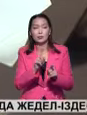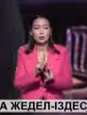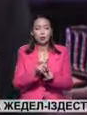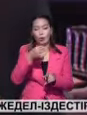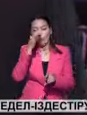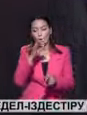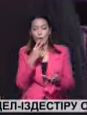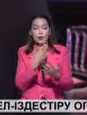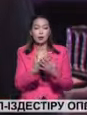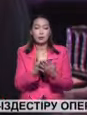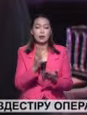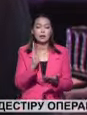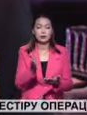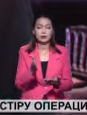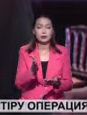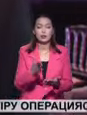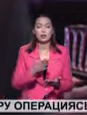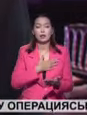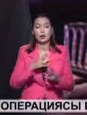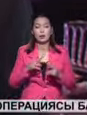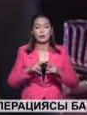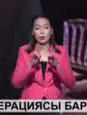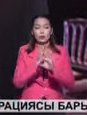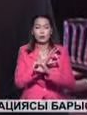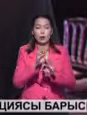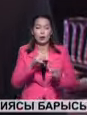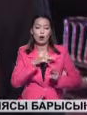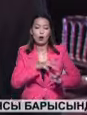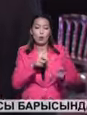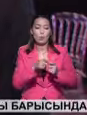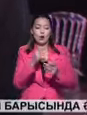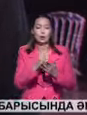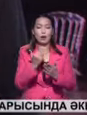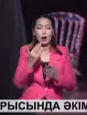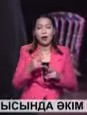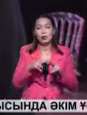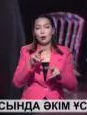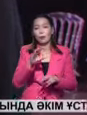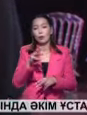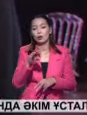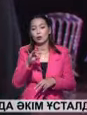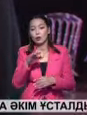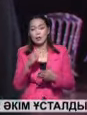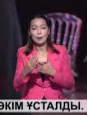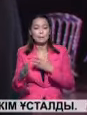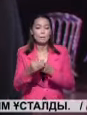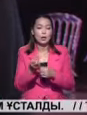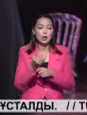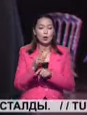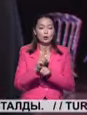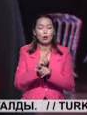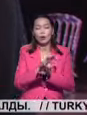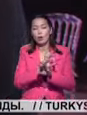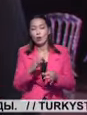береді. Біздің Астанада тамаша серіктесіміз бар. Бұл Астана Моторс. Олардың клиенттерге деген көзқарасы керемет.